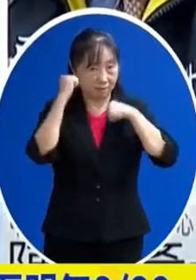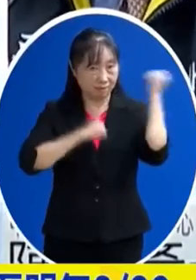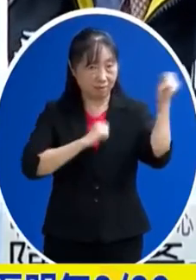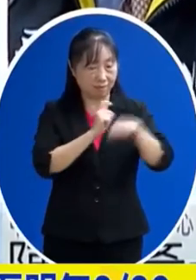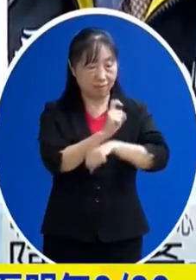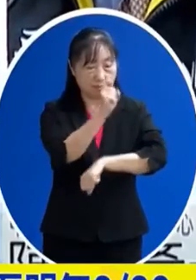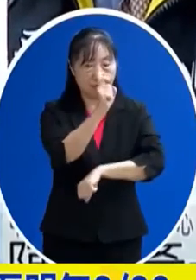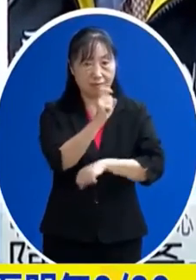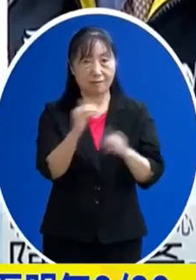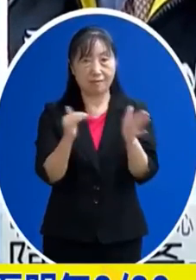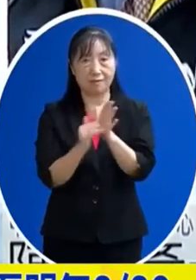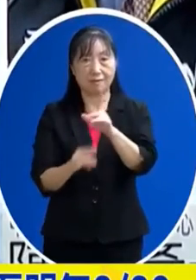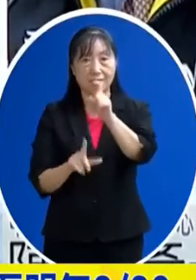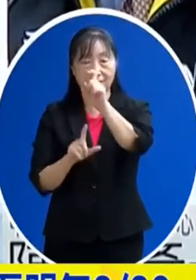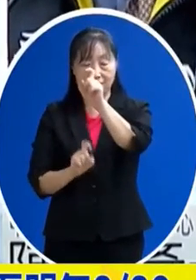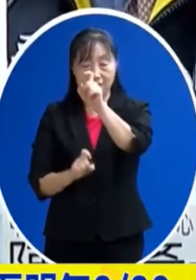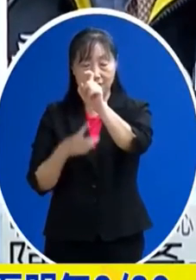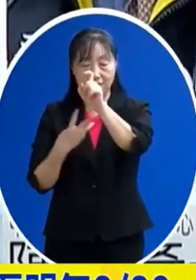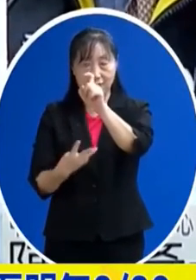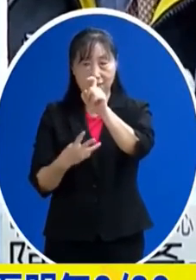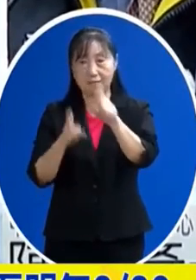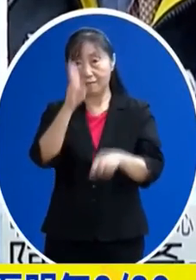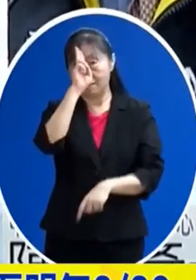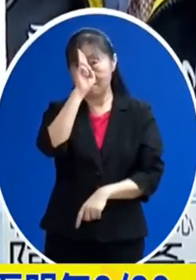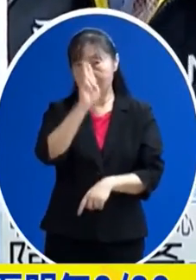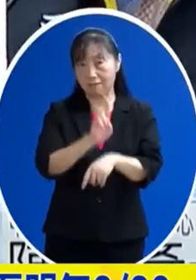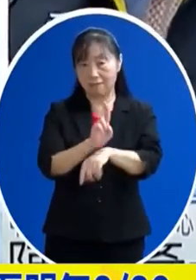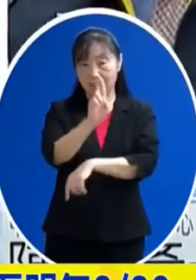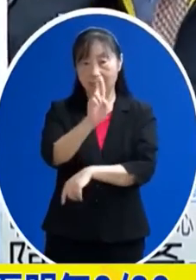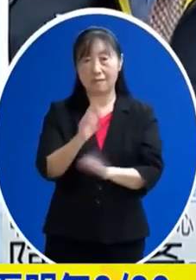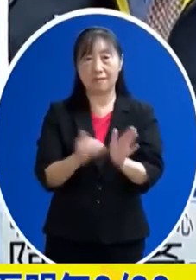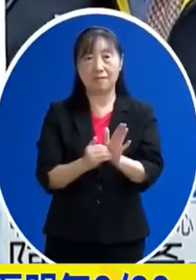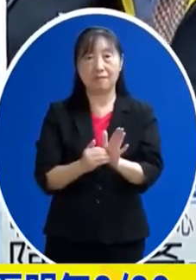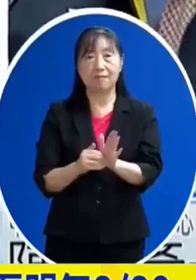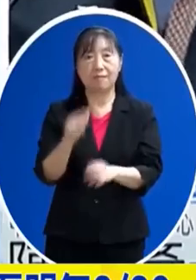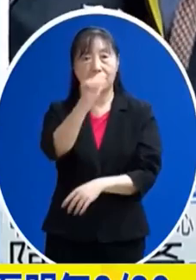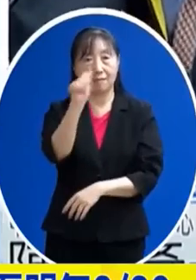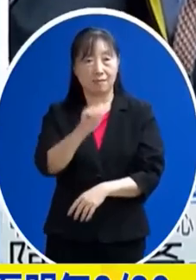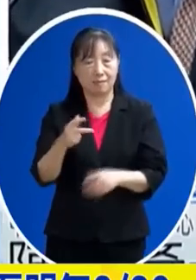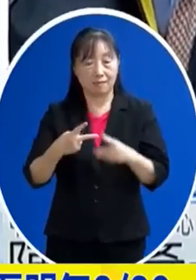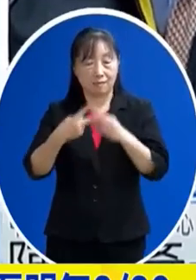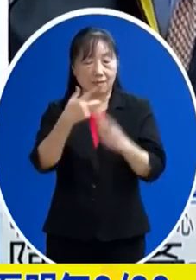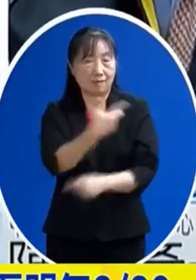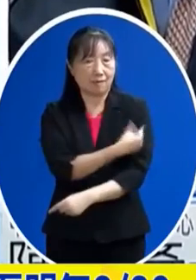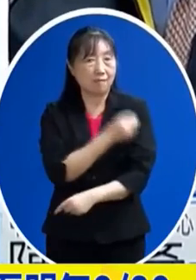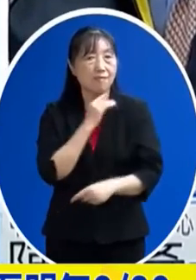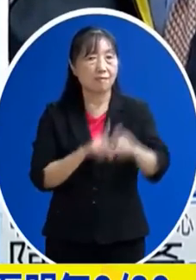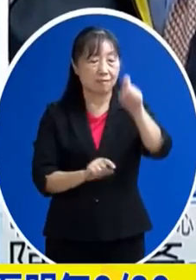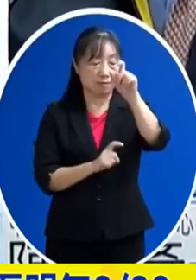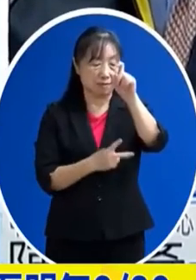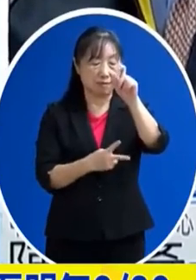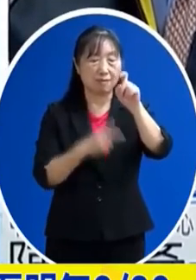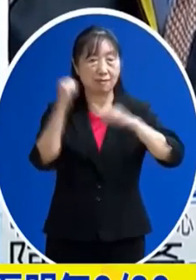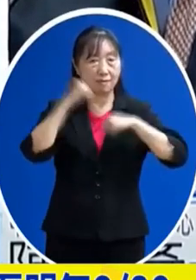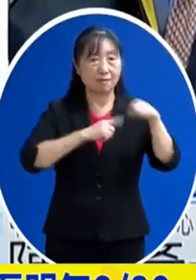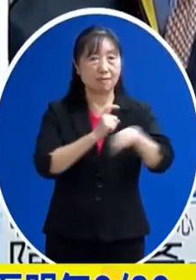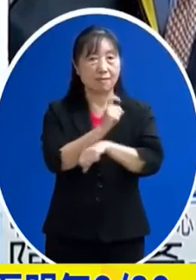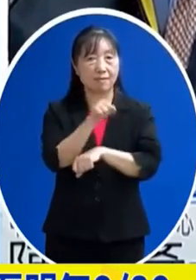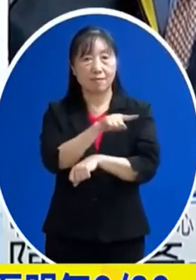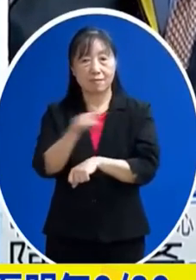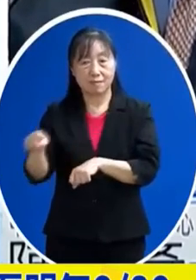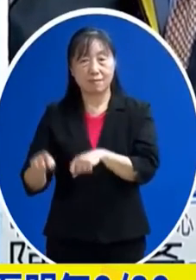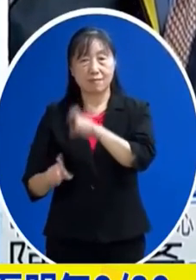午10点到10月13号的中午12点。那 AD 的第二剂是10月12号的上午10点